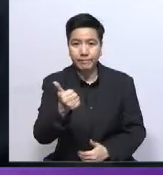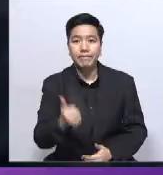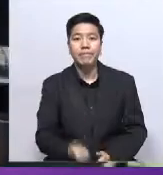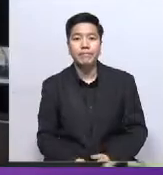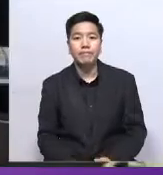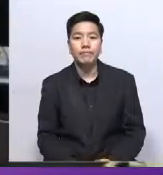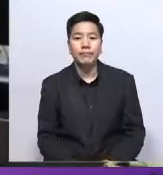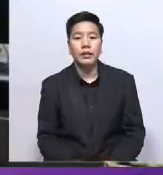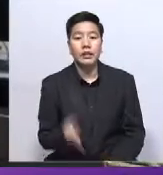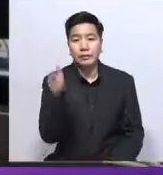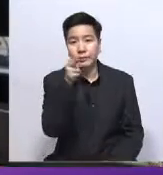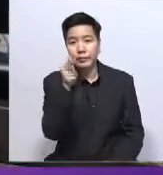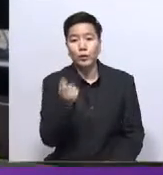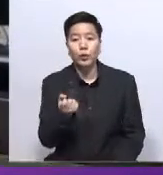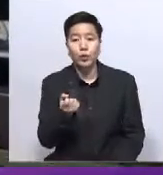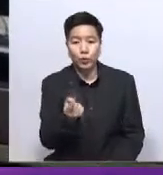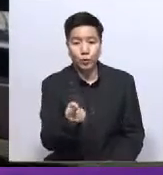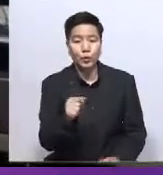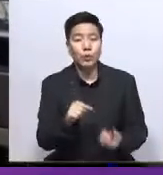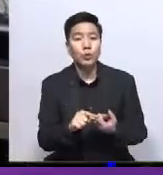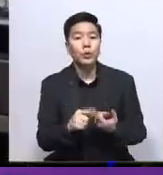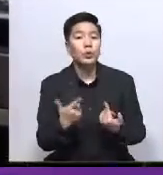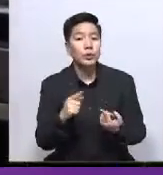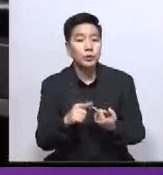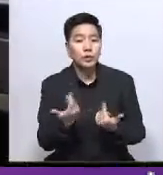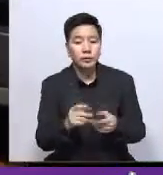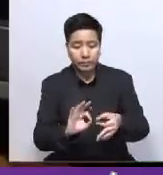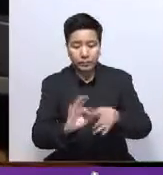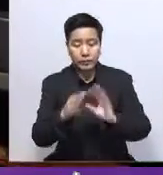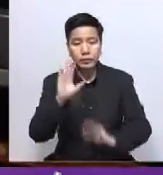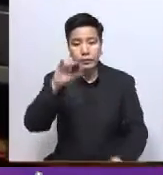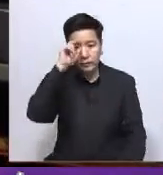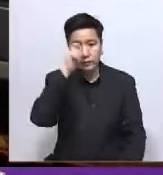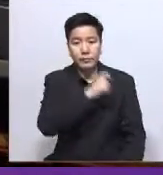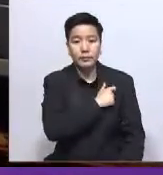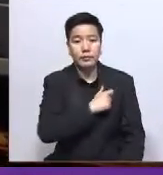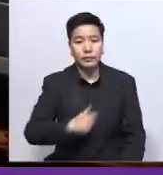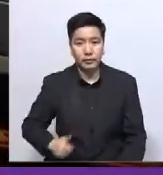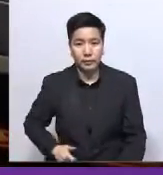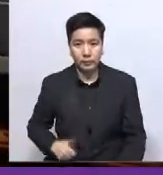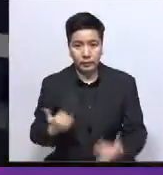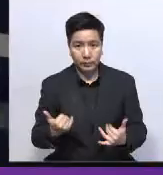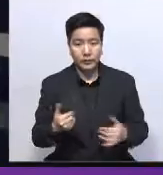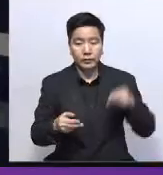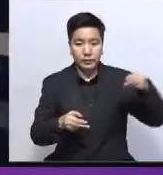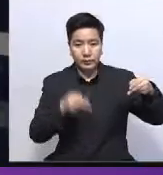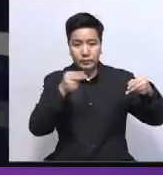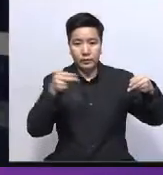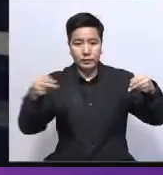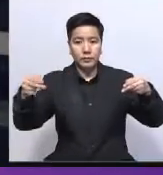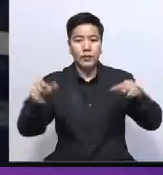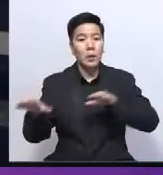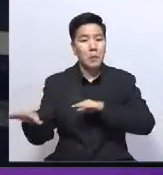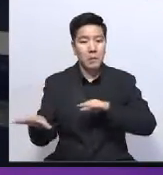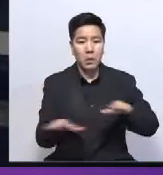ส่วนการถ่ายทอดสดงานพระราชพิธีถวายพระเพลิงพระบรมศพโดยโทรทัศน์รวมการเฉพาะกิจแห่งประเทศไทยมีความพร้อมเต็มที่ทั้